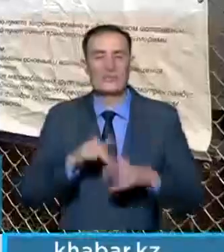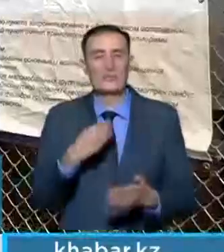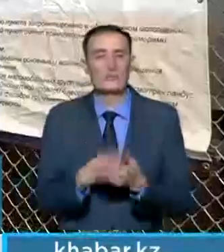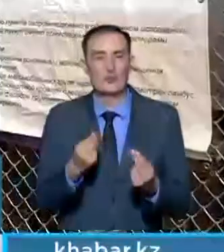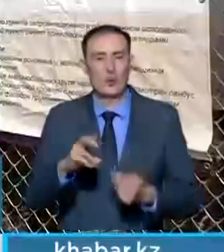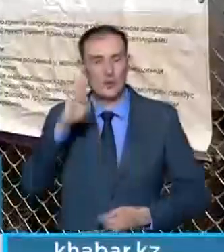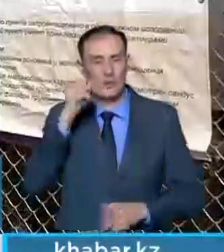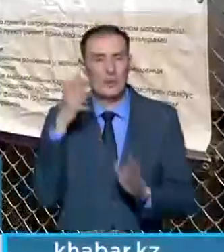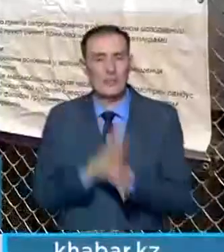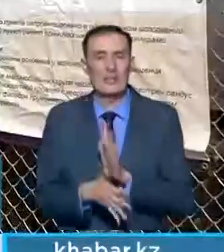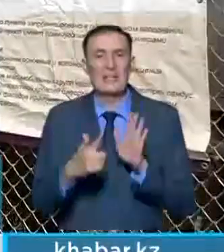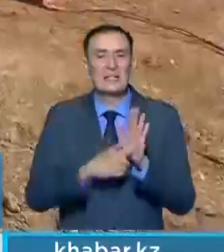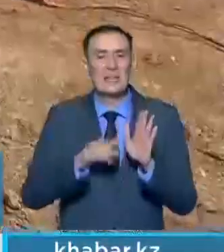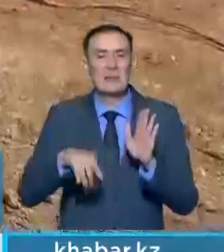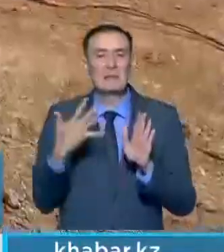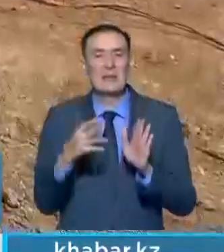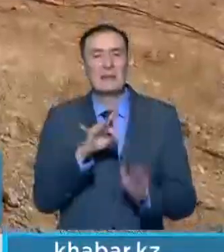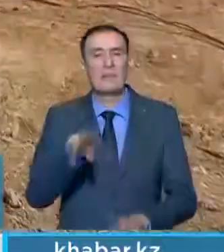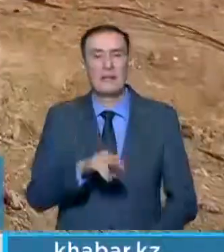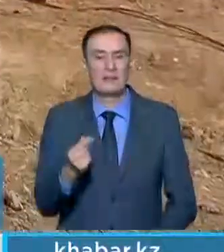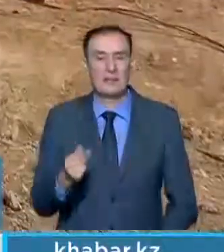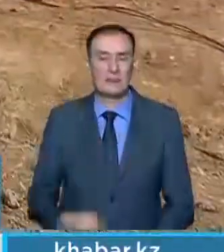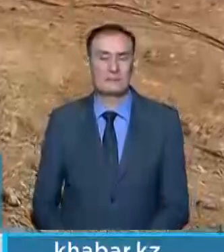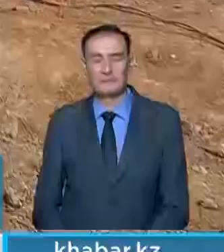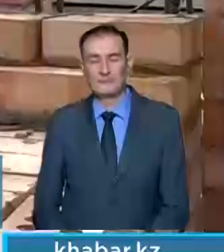республиканского бюджета потратит более 7,5 миллиардов тенге.